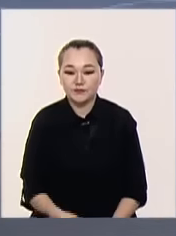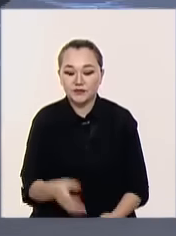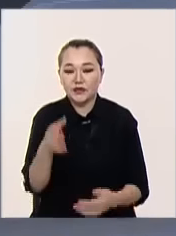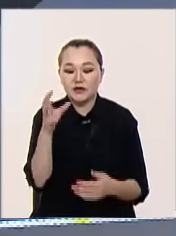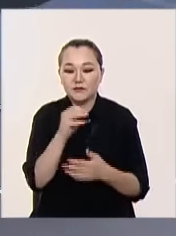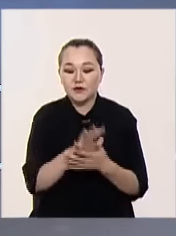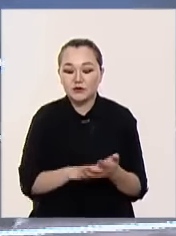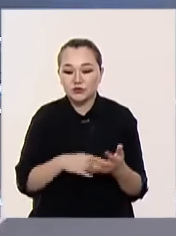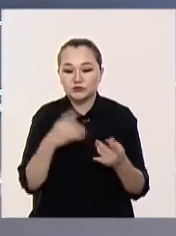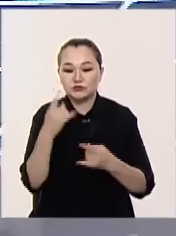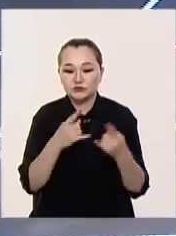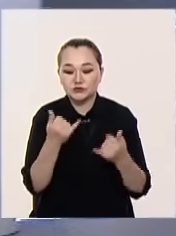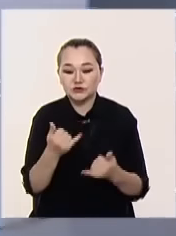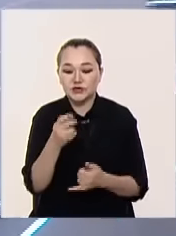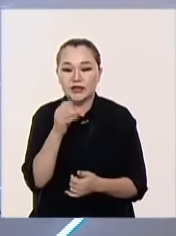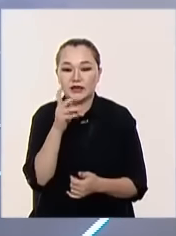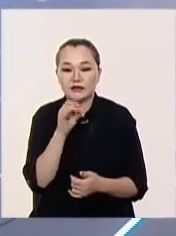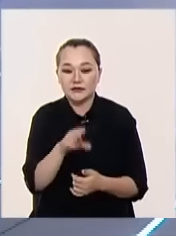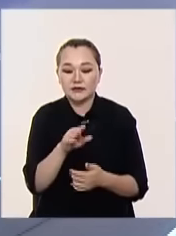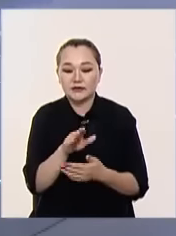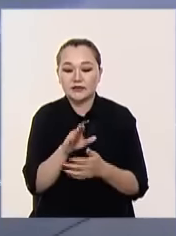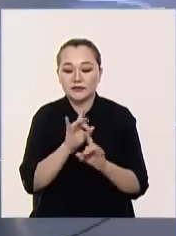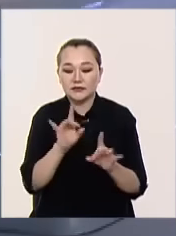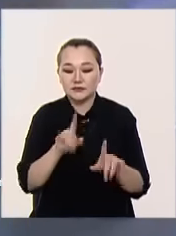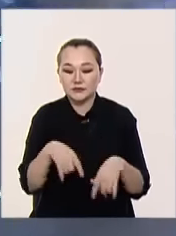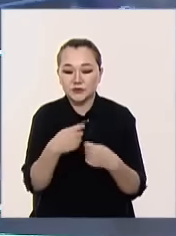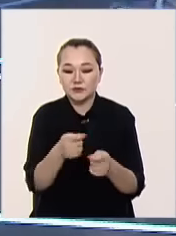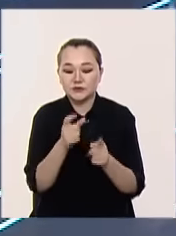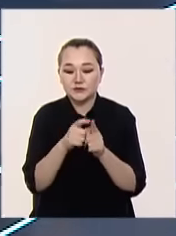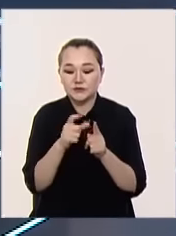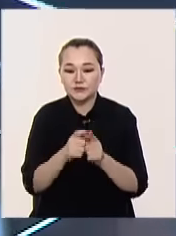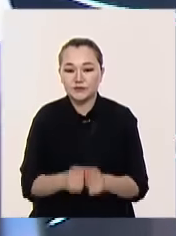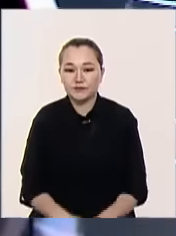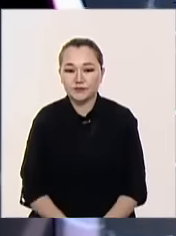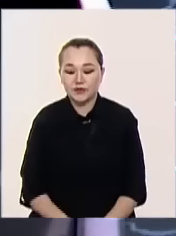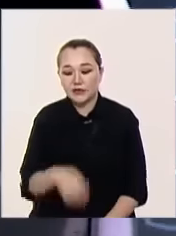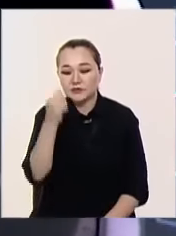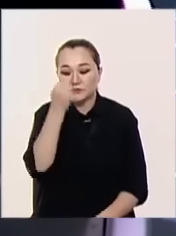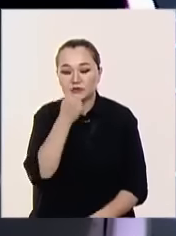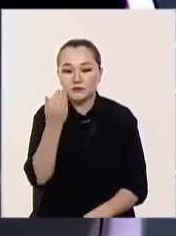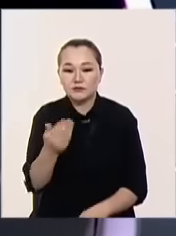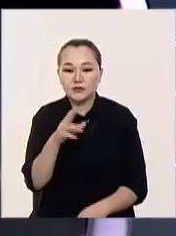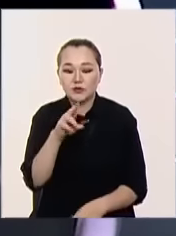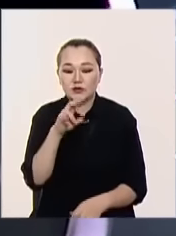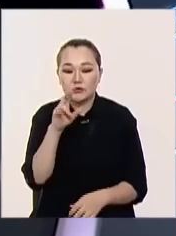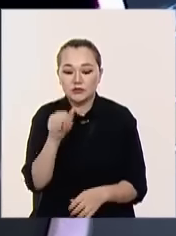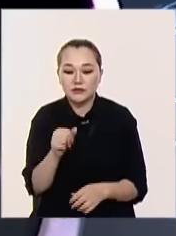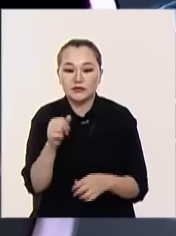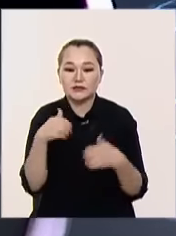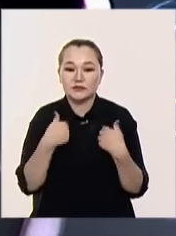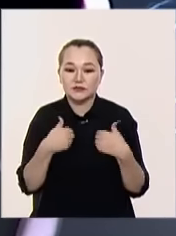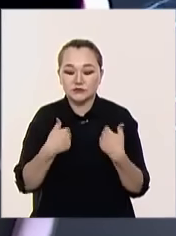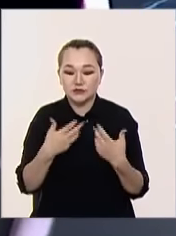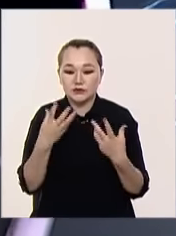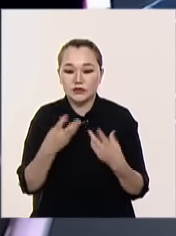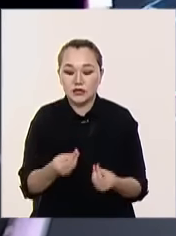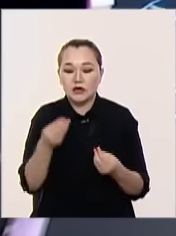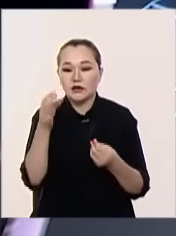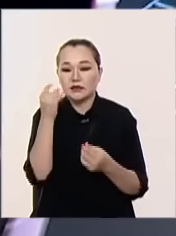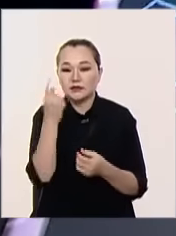Эфир продолжит мой коллега Ерканат Кобжасар. Ерканат, сөз сізде. Рахмет, Полина. Ассаламу алейкум. Апта